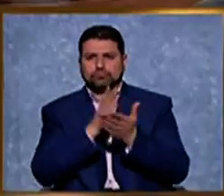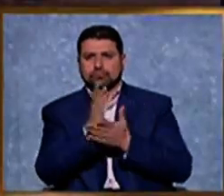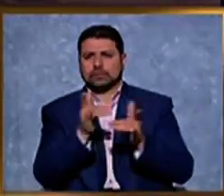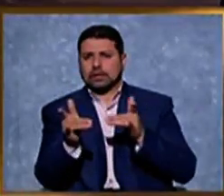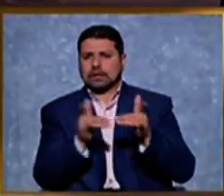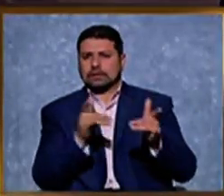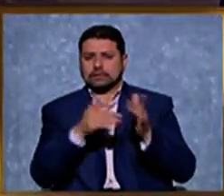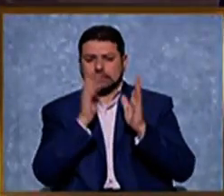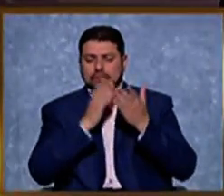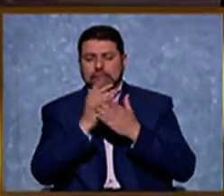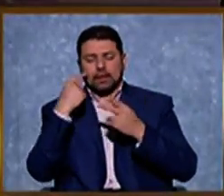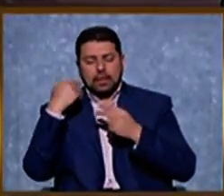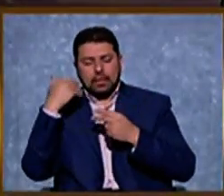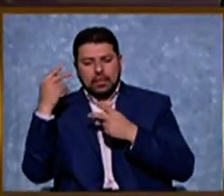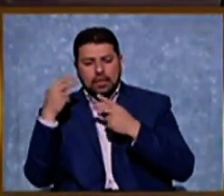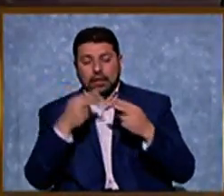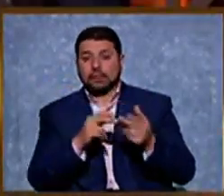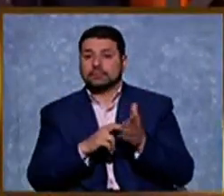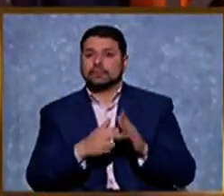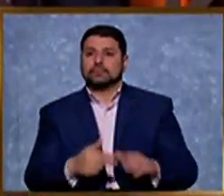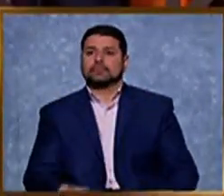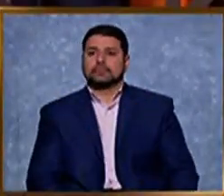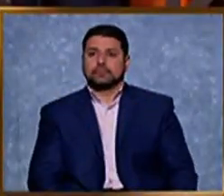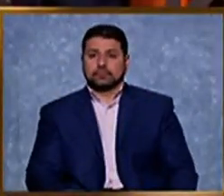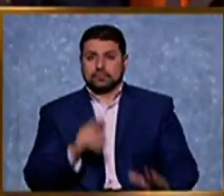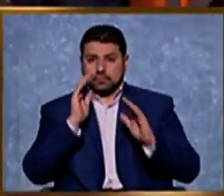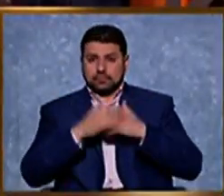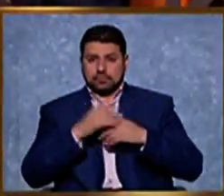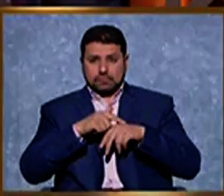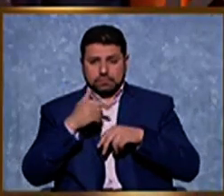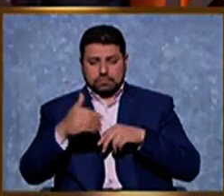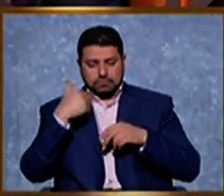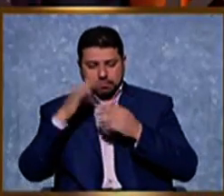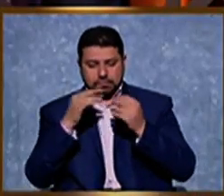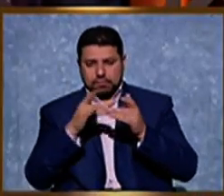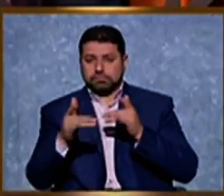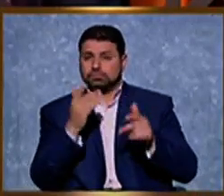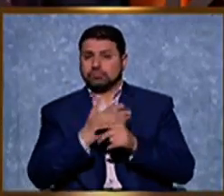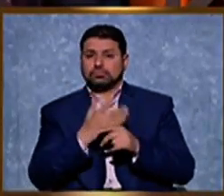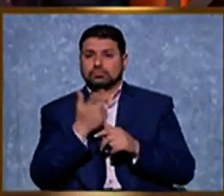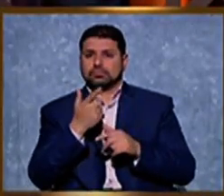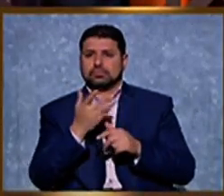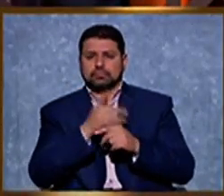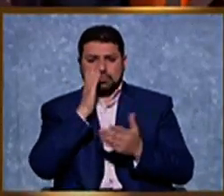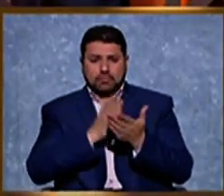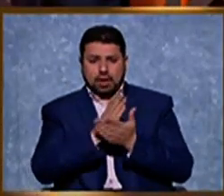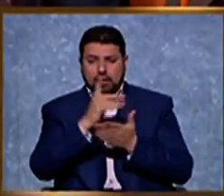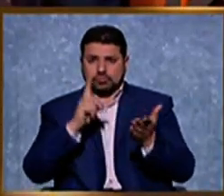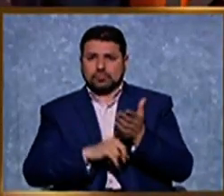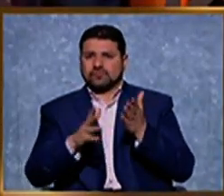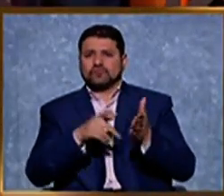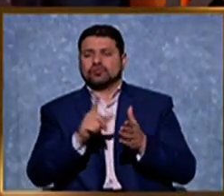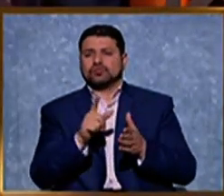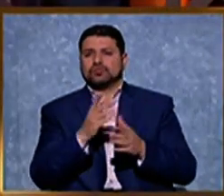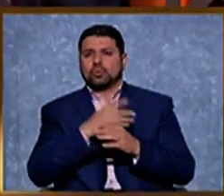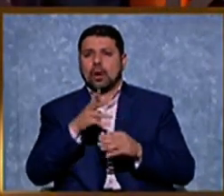بتقطع ولما بتصلي بتسرح. اللي بيصلي ويقطع هيسرح ليه؟ لان مش ملتزم على طول بالصلاه.